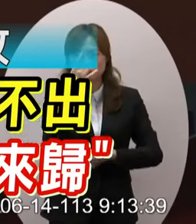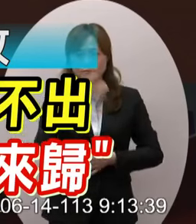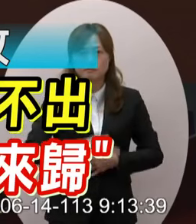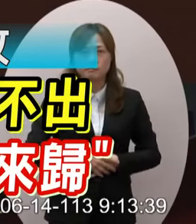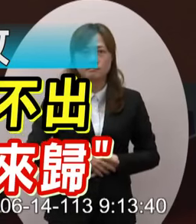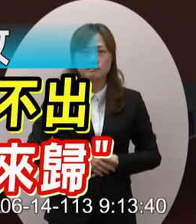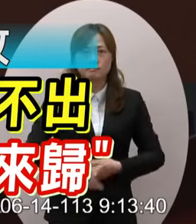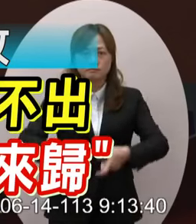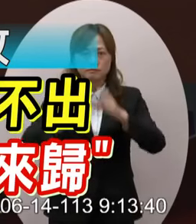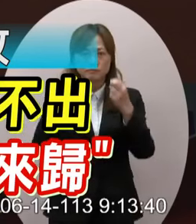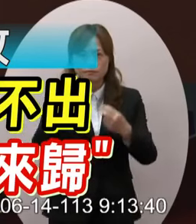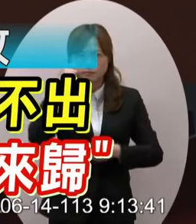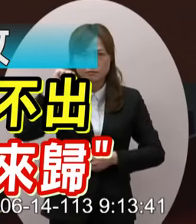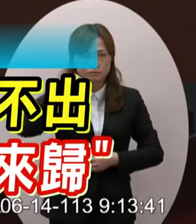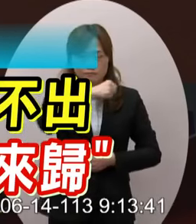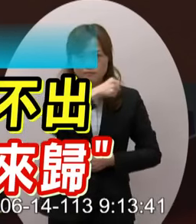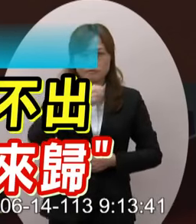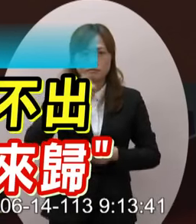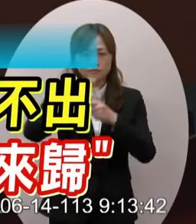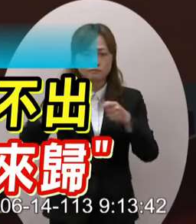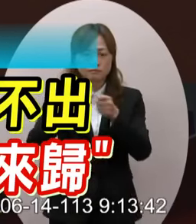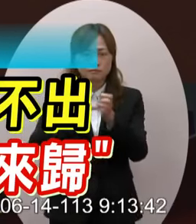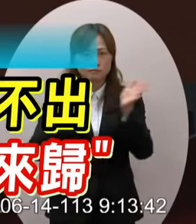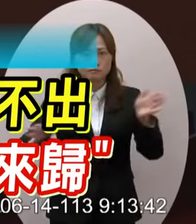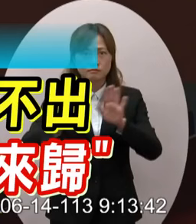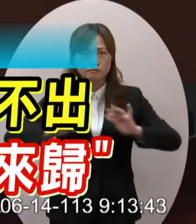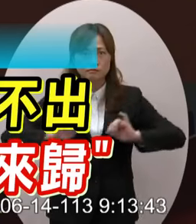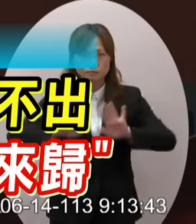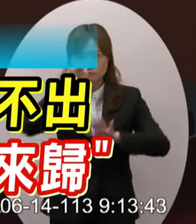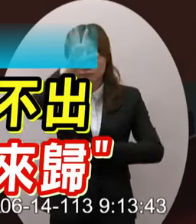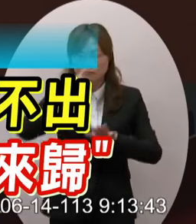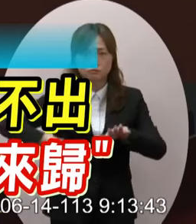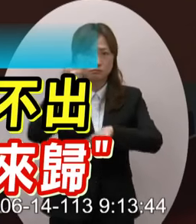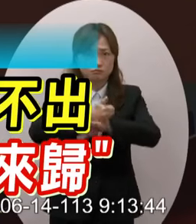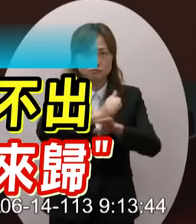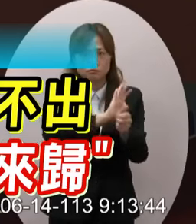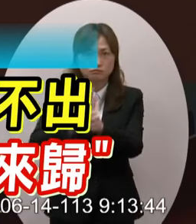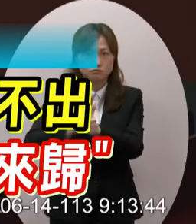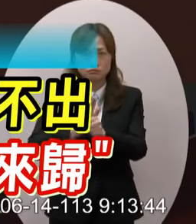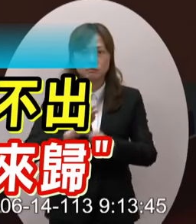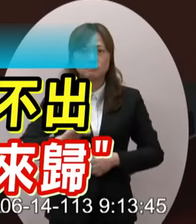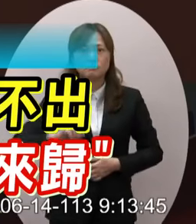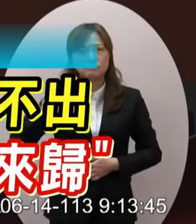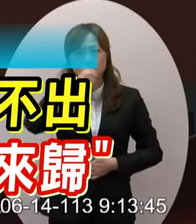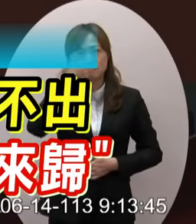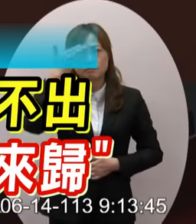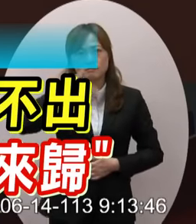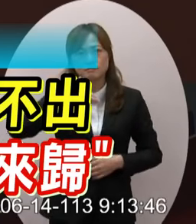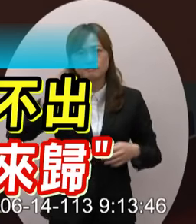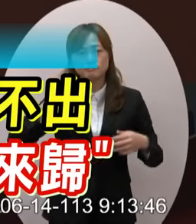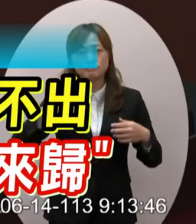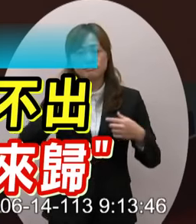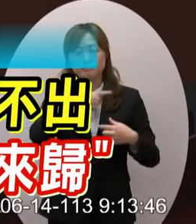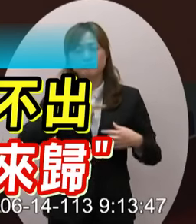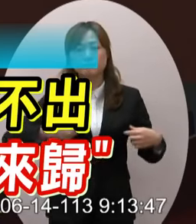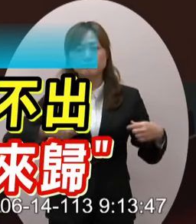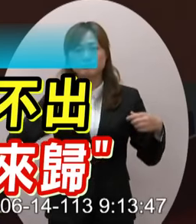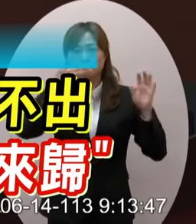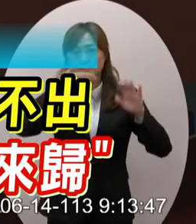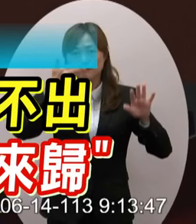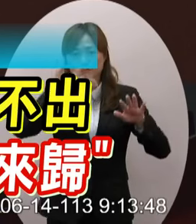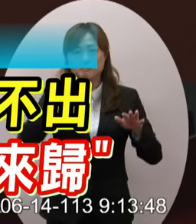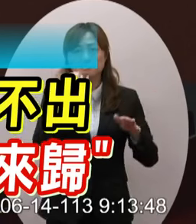面8年执政，8年的时间啊，台湾黑熊最多都可以生出3代，黑熊